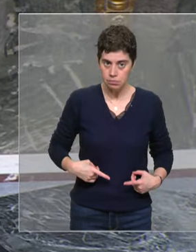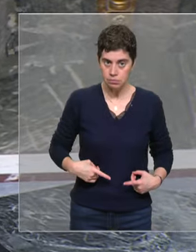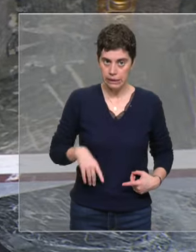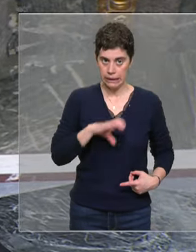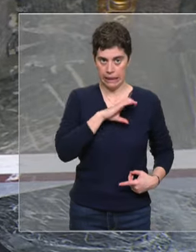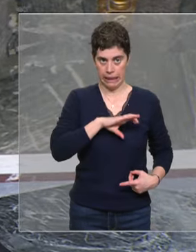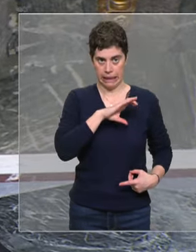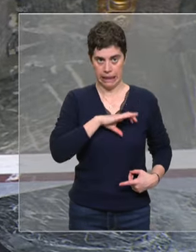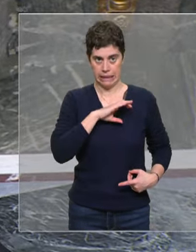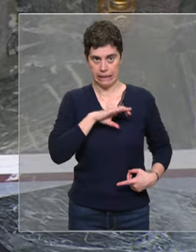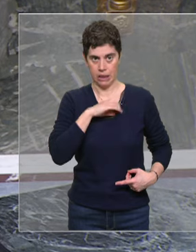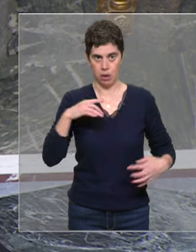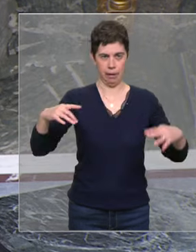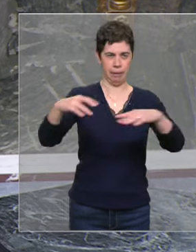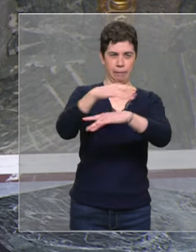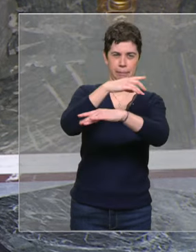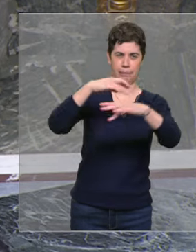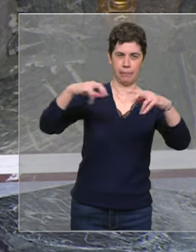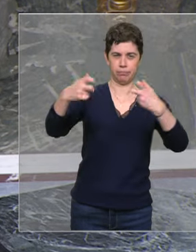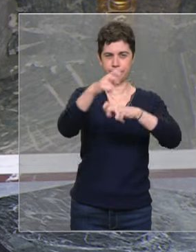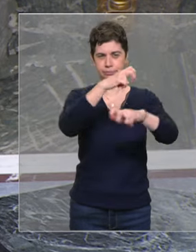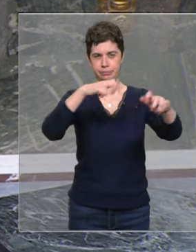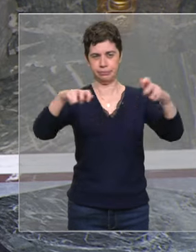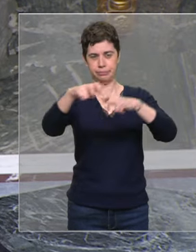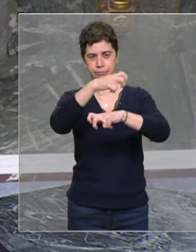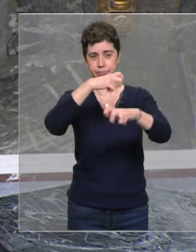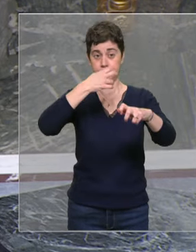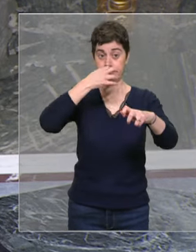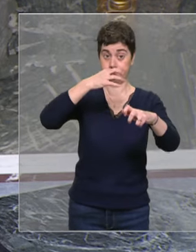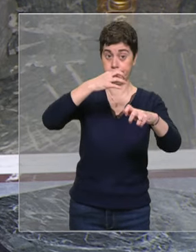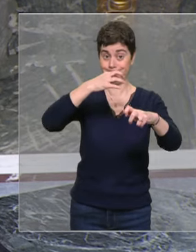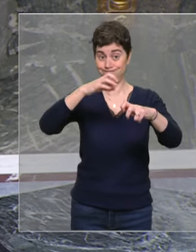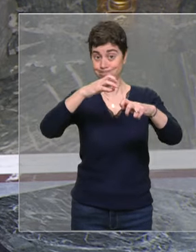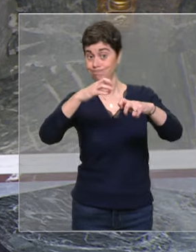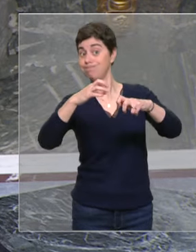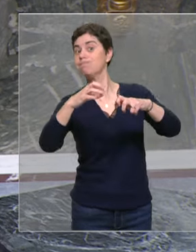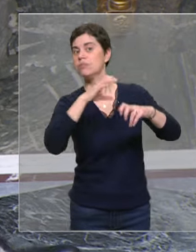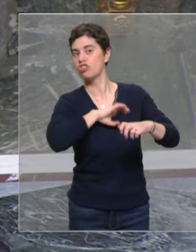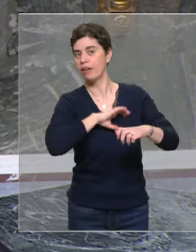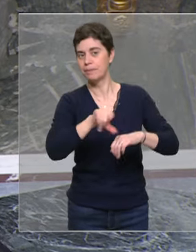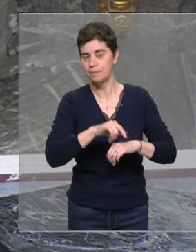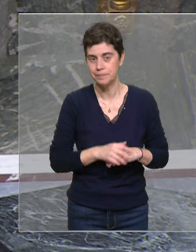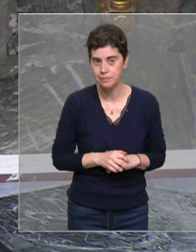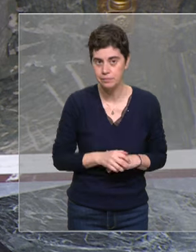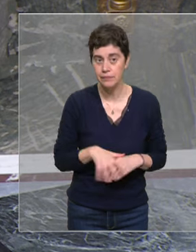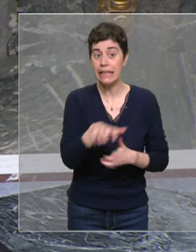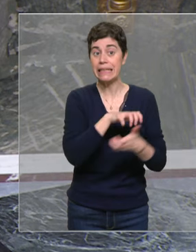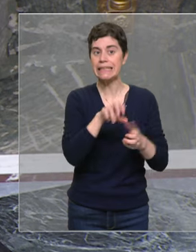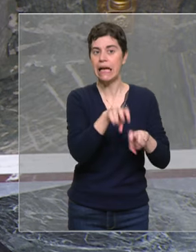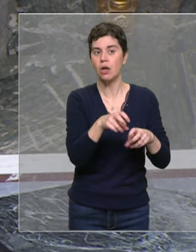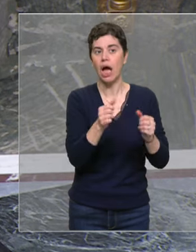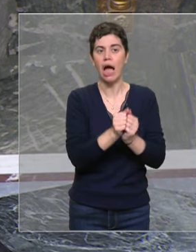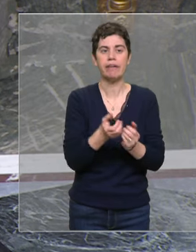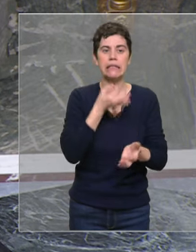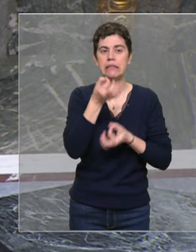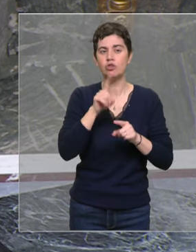ma voix au milieu du brouhaha. Monsieur le député Isard, nous ne répondrons pas à cette crise agricole par des caricatures.